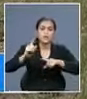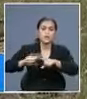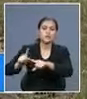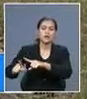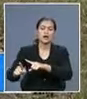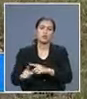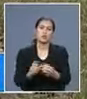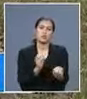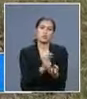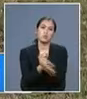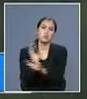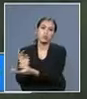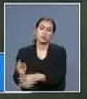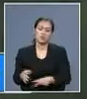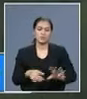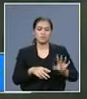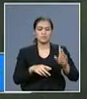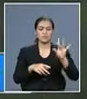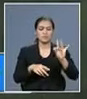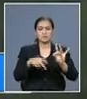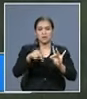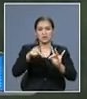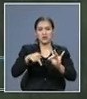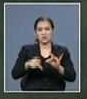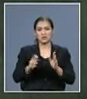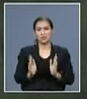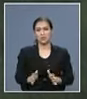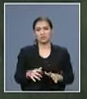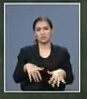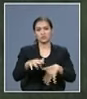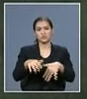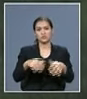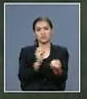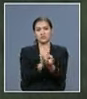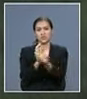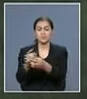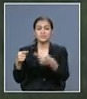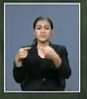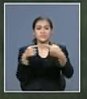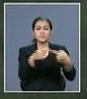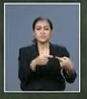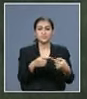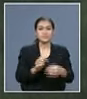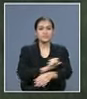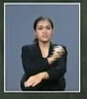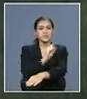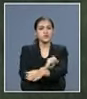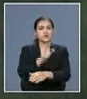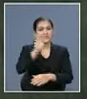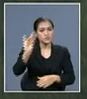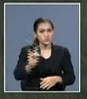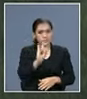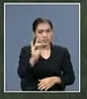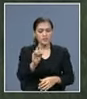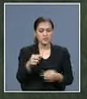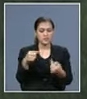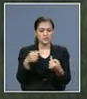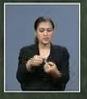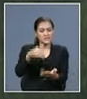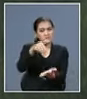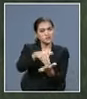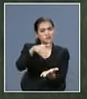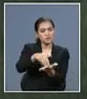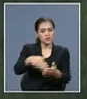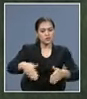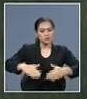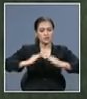นะครับไปต่อกันที่องค์การสวนสัตว์นะครับที่มีการจัดตั้งศูนย์นวัตกรรมการสืบพันธุ์สัตว์ป่าขึ้นมานะครับ